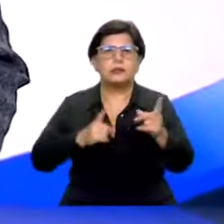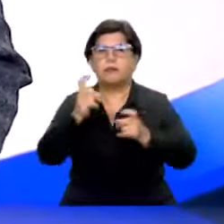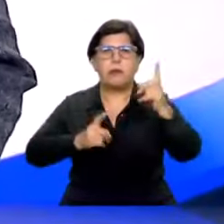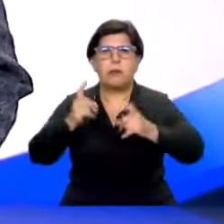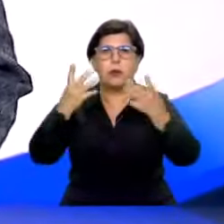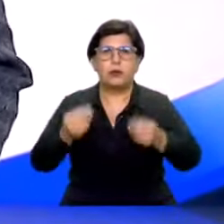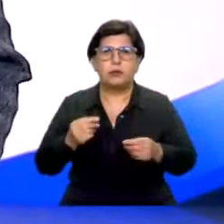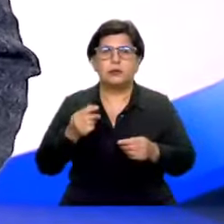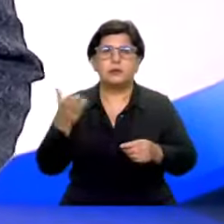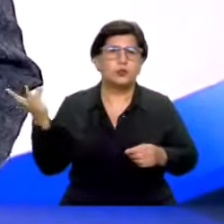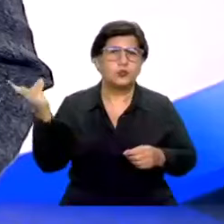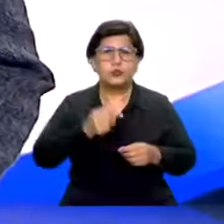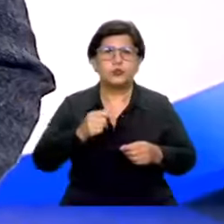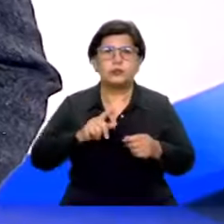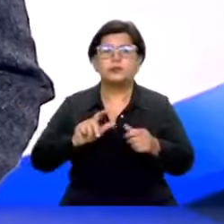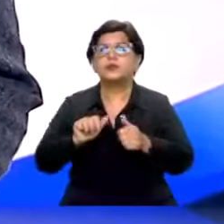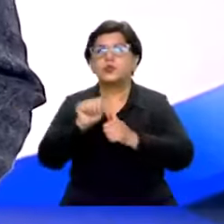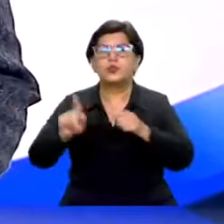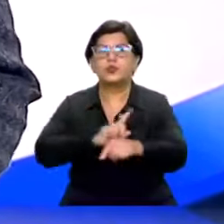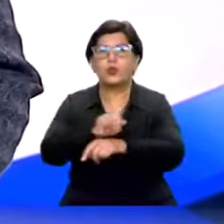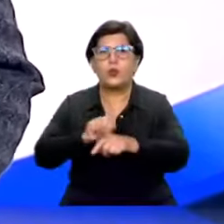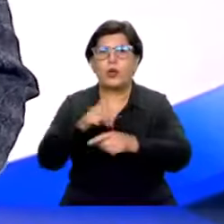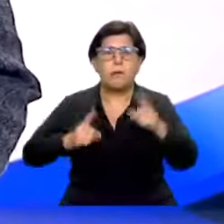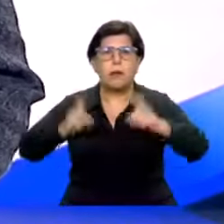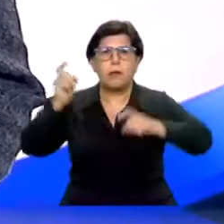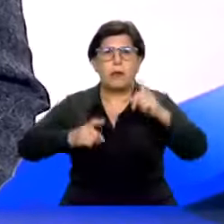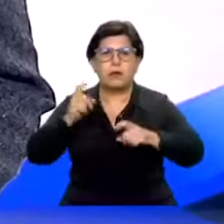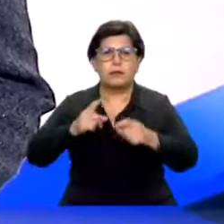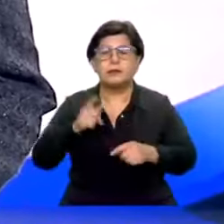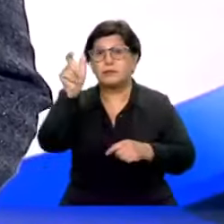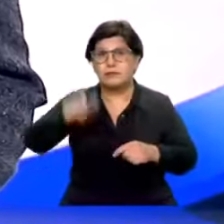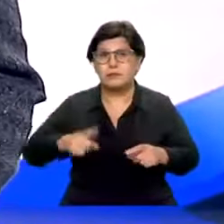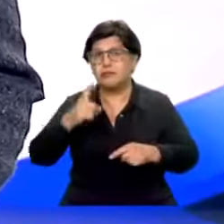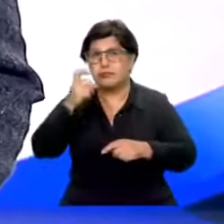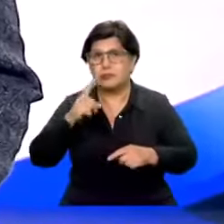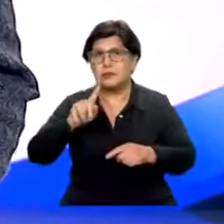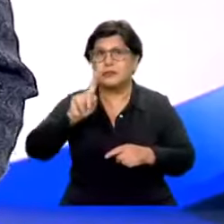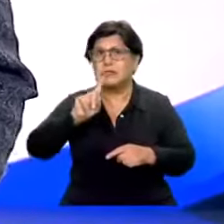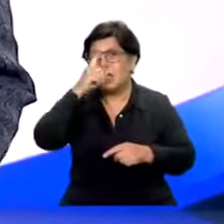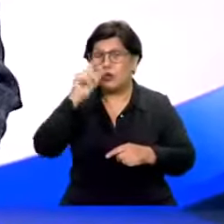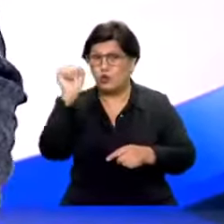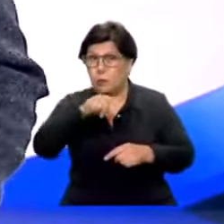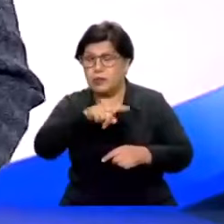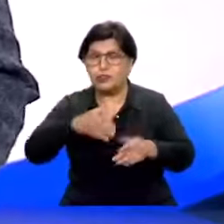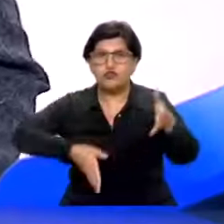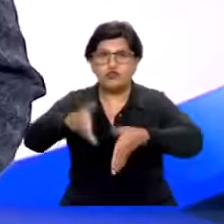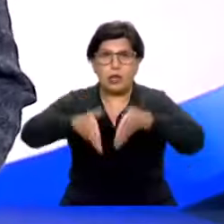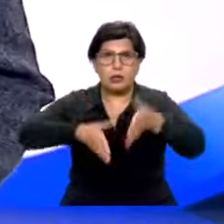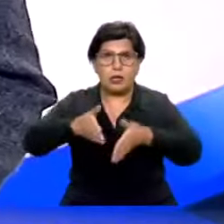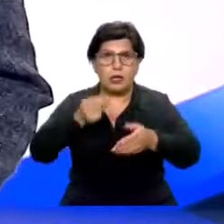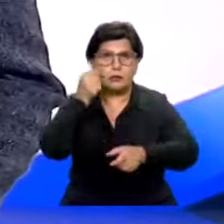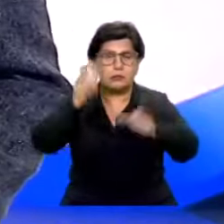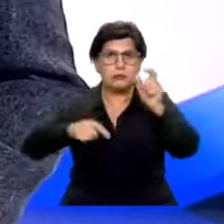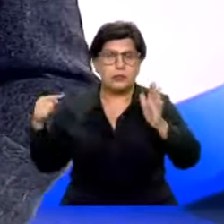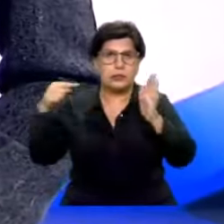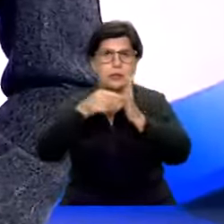silahlar çekildi. Defalarca tetiğe bastılar. Saldırganın silahından çıkan kurşunlar sadece düşmana değil, caddedekilere de